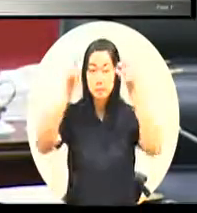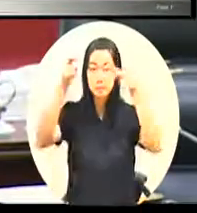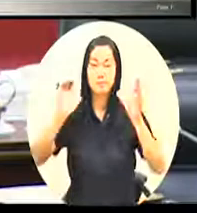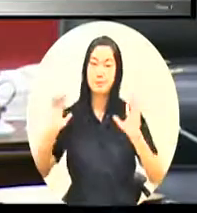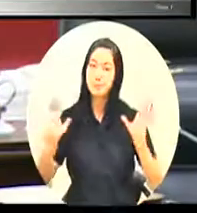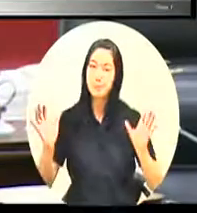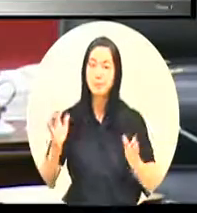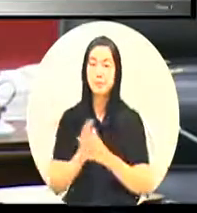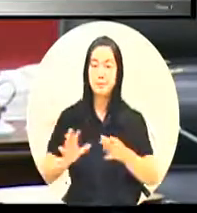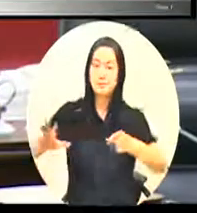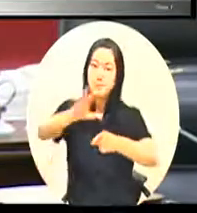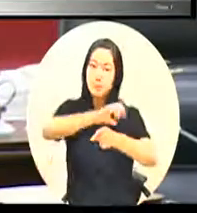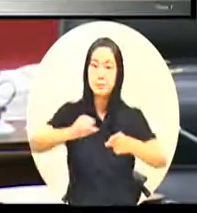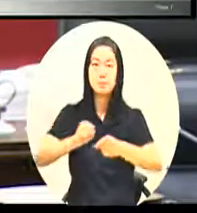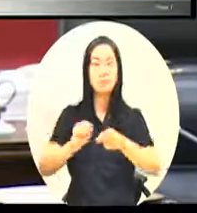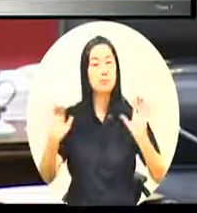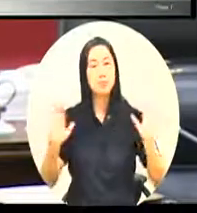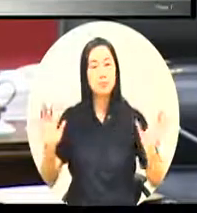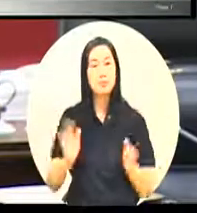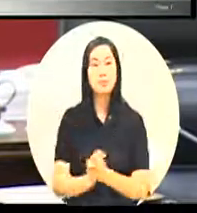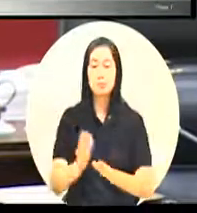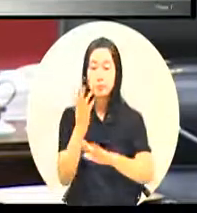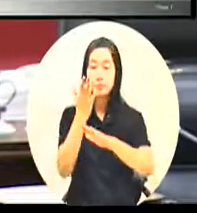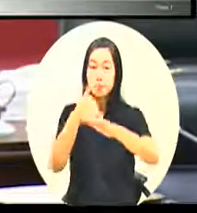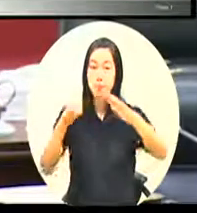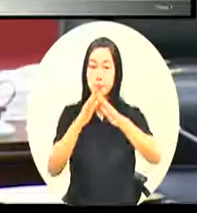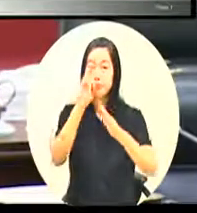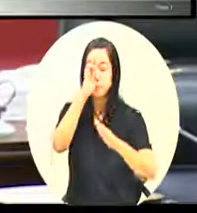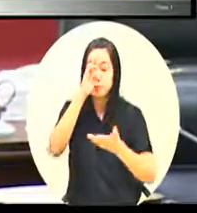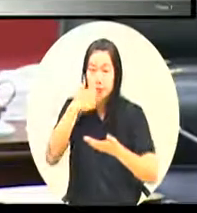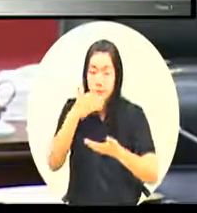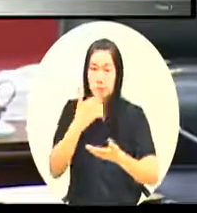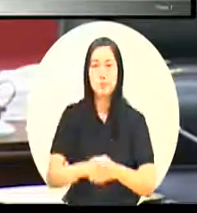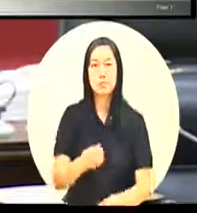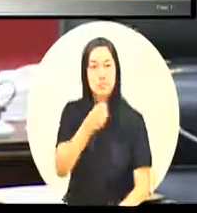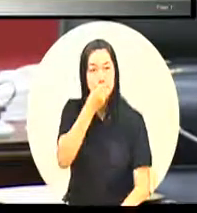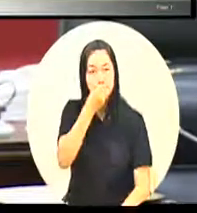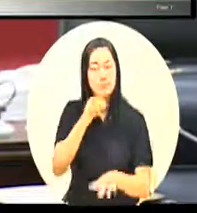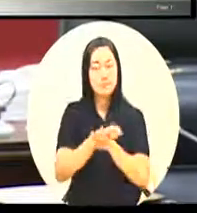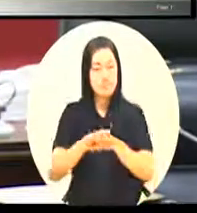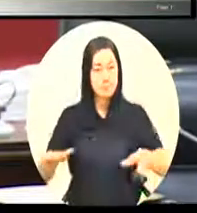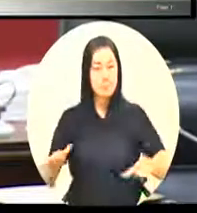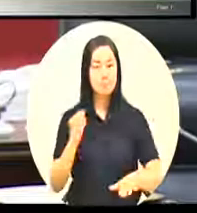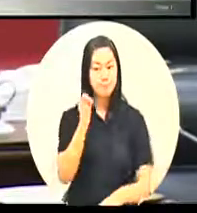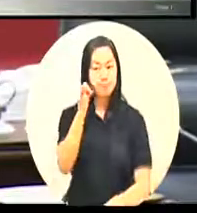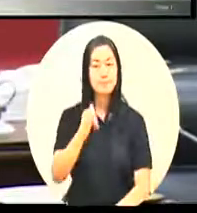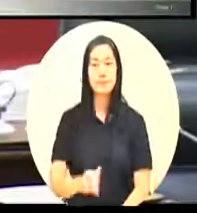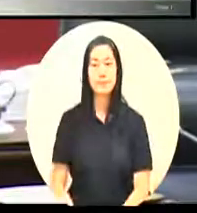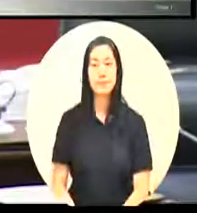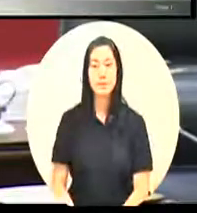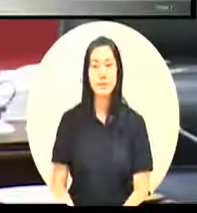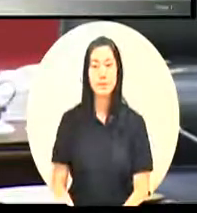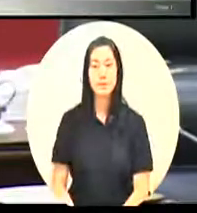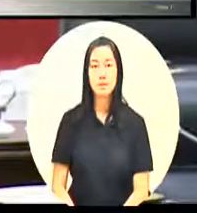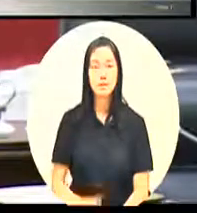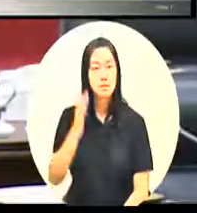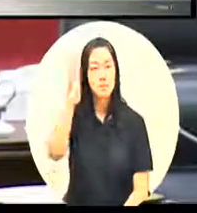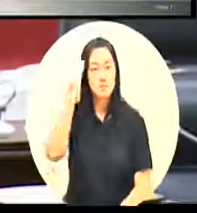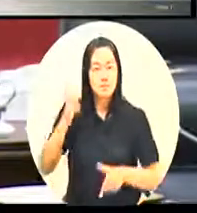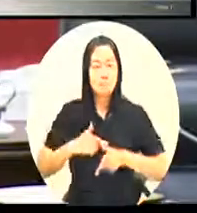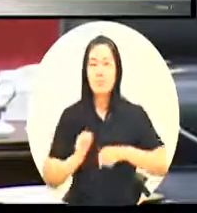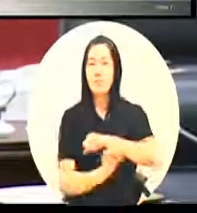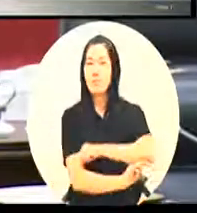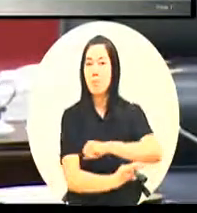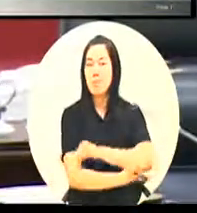国的囡仔的校园午餐，都可以吃得更安全，免于黑心的威